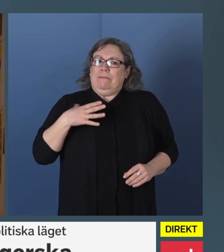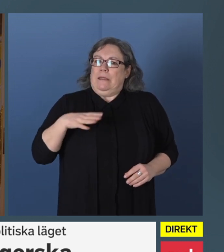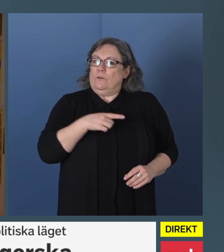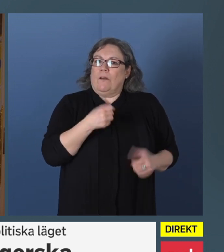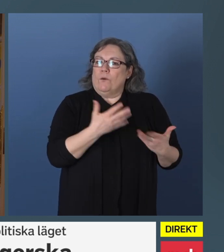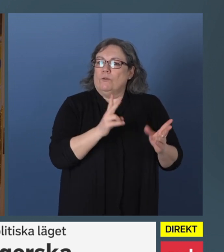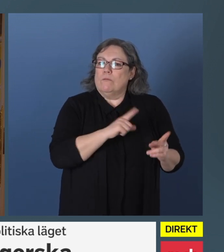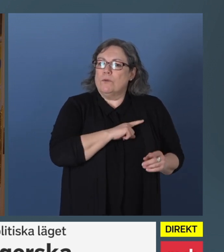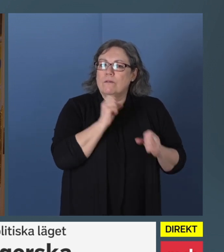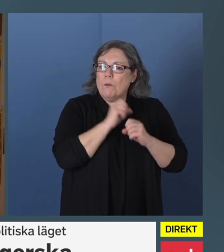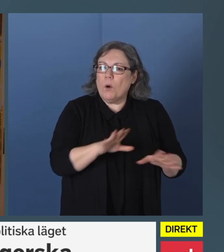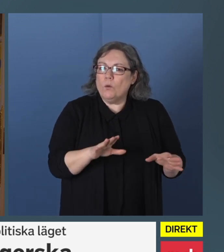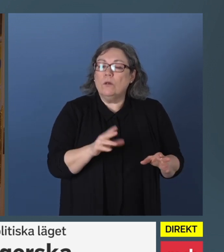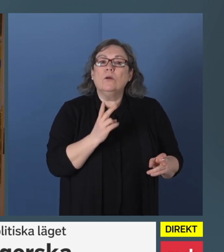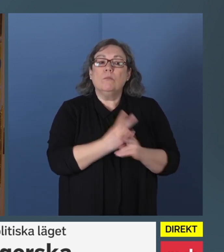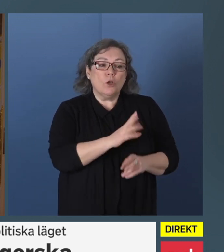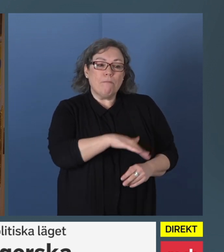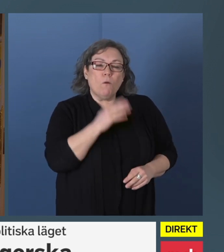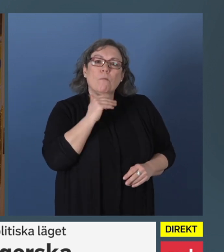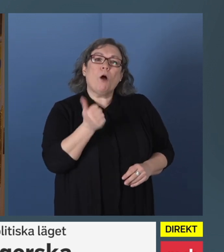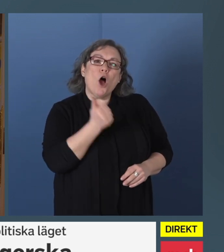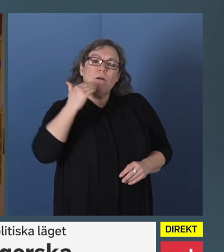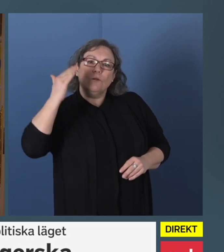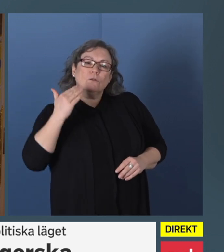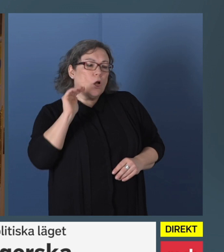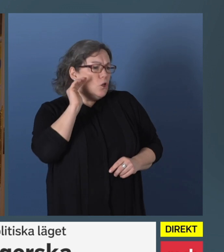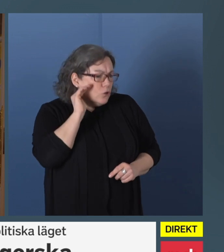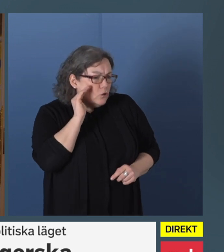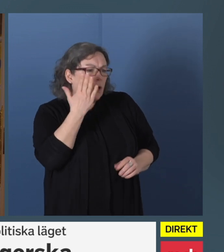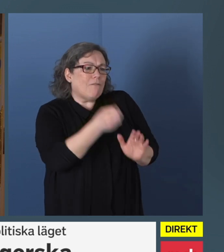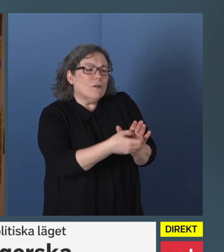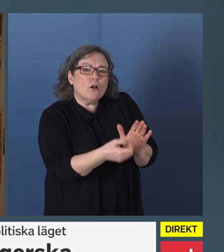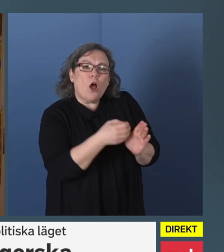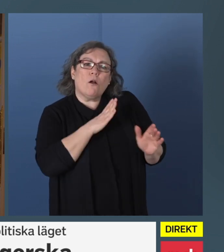Och då behöver vuxna som lyssnar och förklarar finnas till hands.